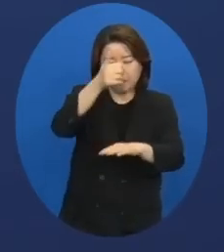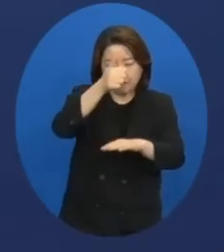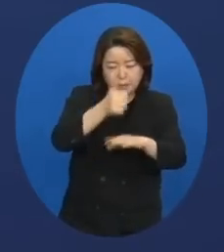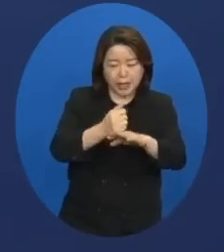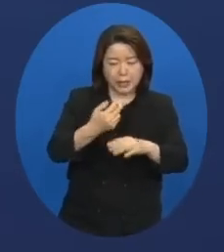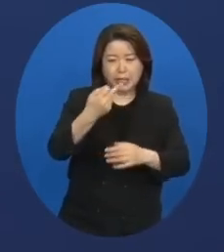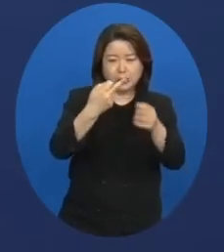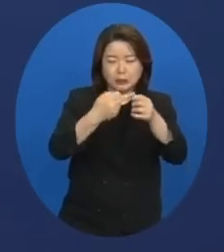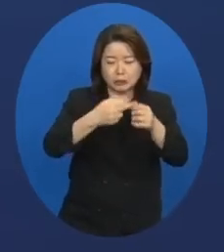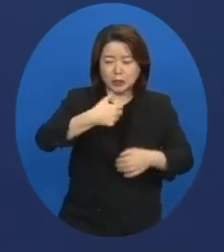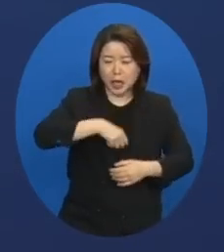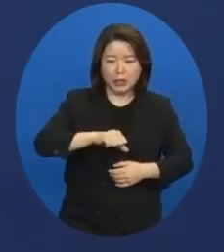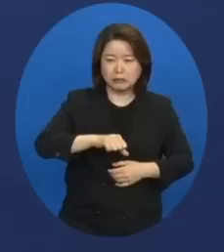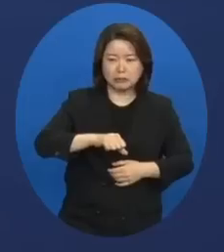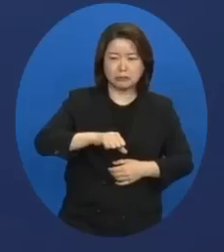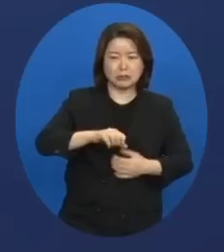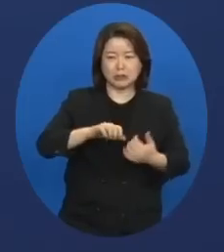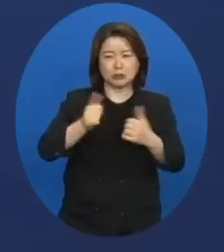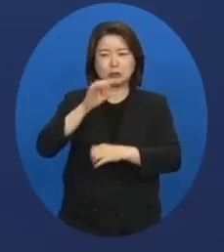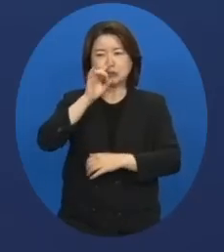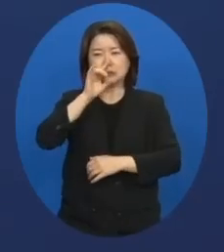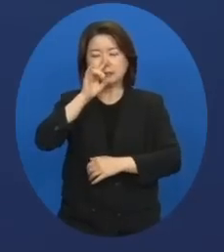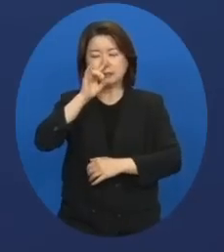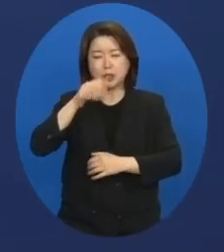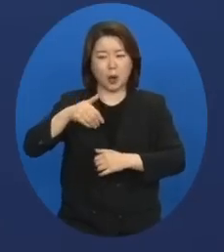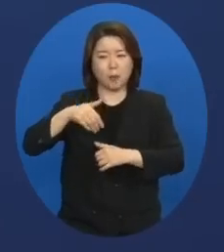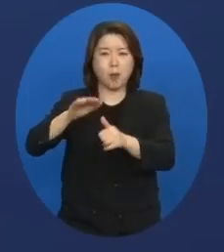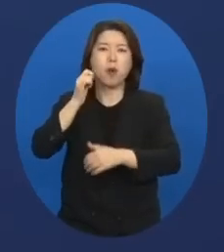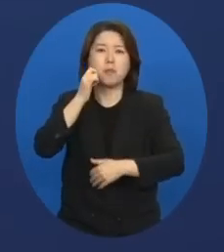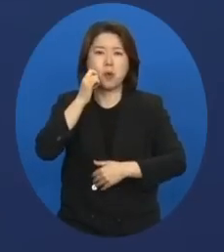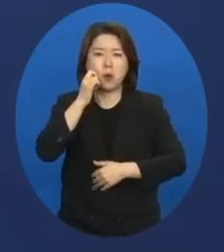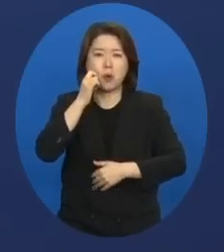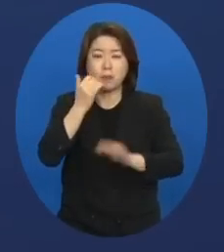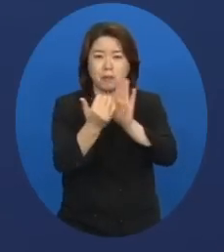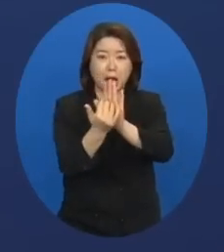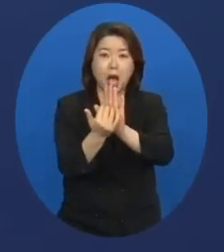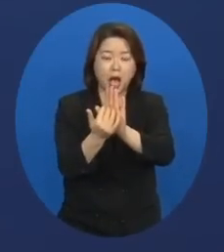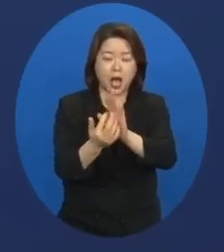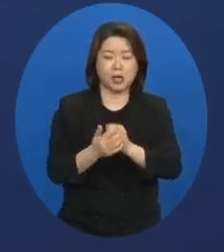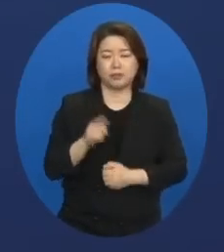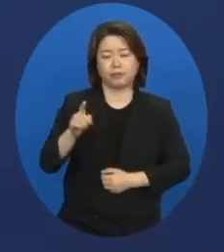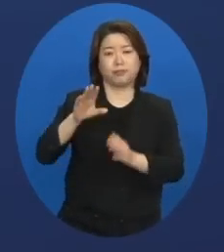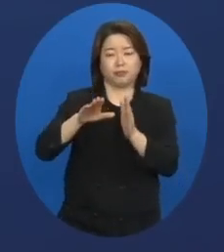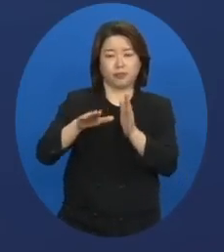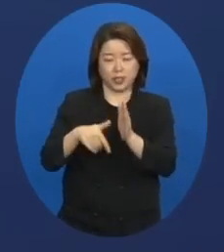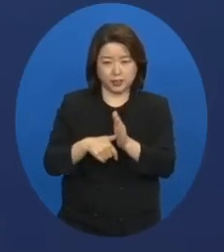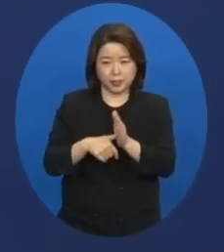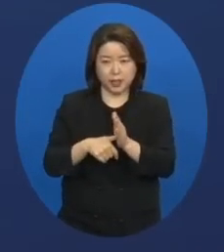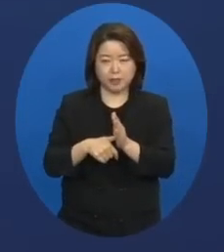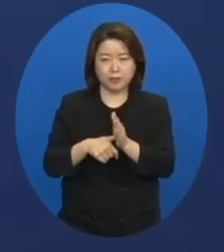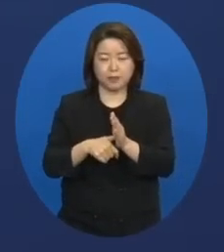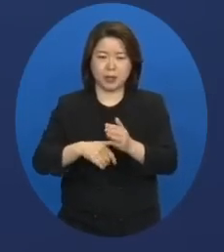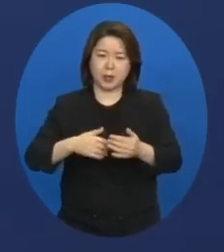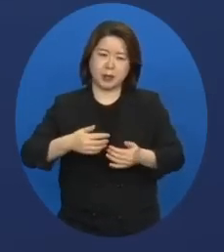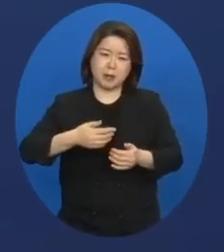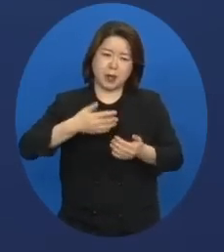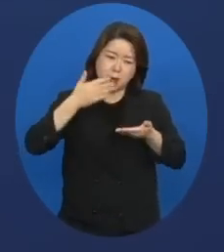절대로 베냐민을 동행시키지 않으려고 합니다. 그때 나선 사람이